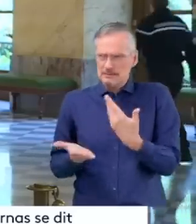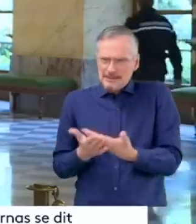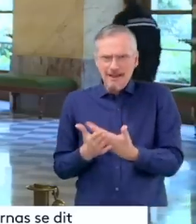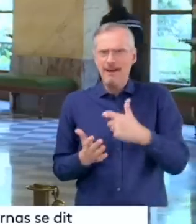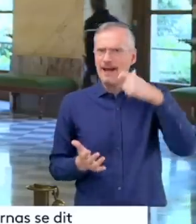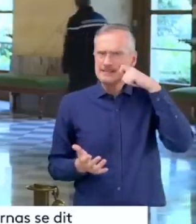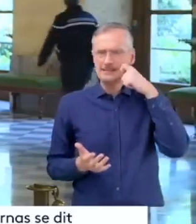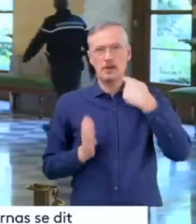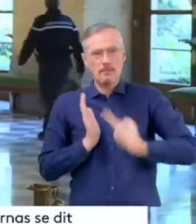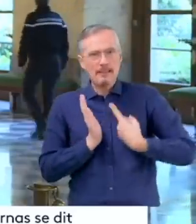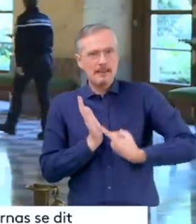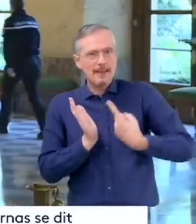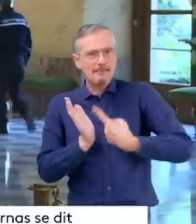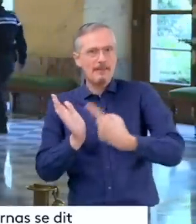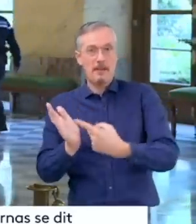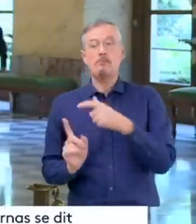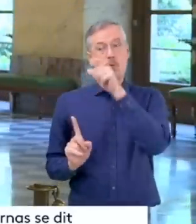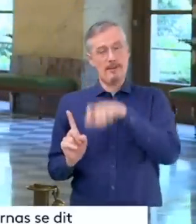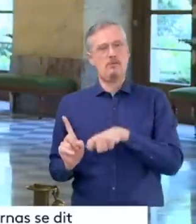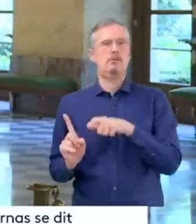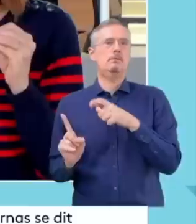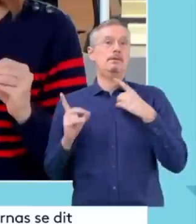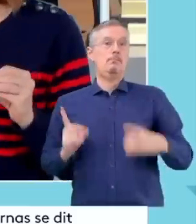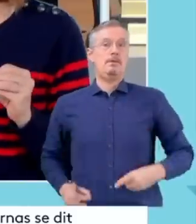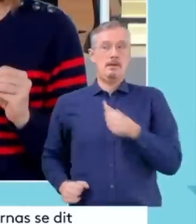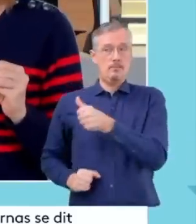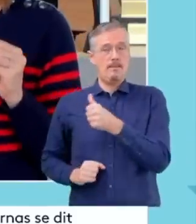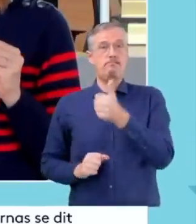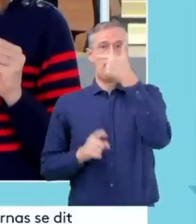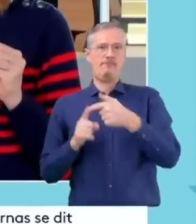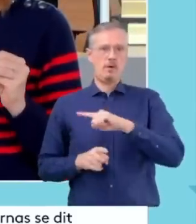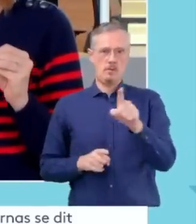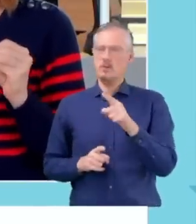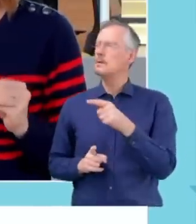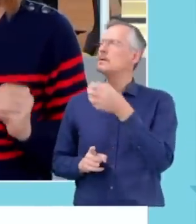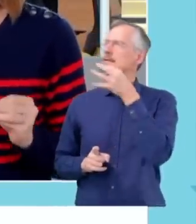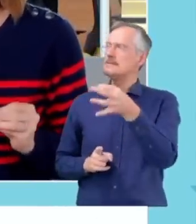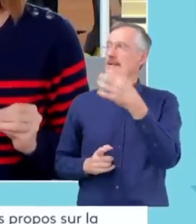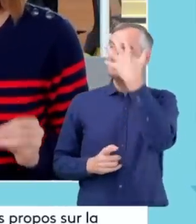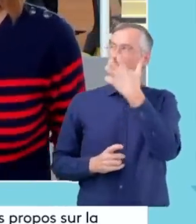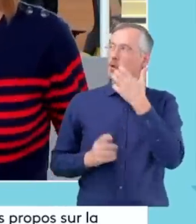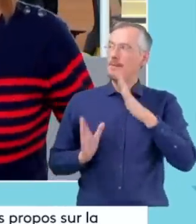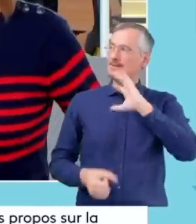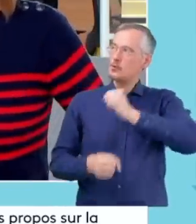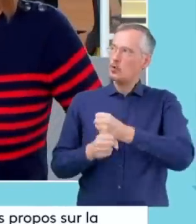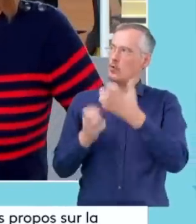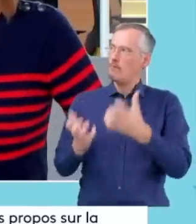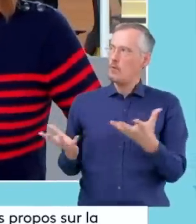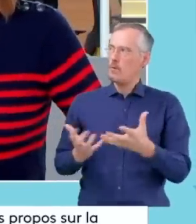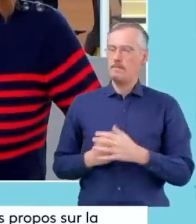sont réitérés par ce député. Vous dites que ça doit être pris au sérieux. Vous réclamez quelles sanctions ?